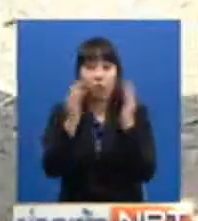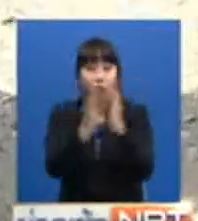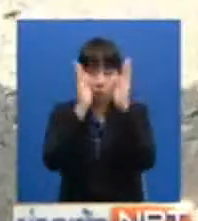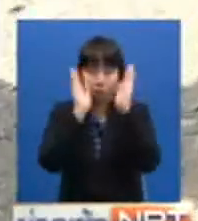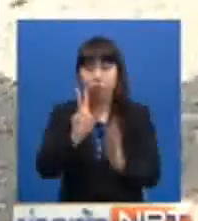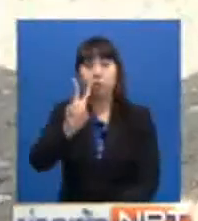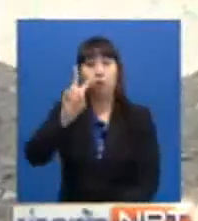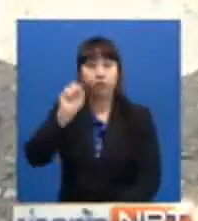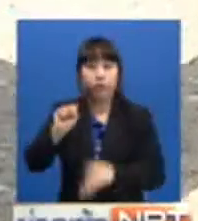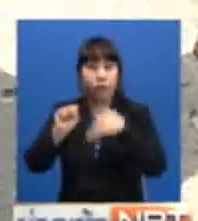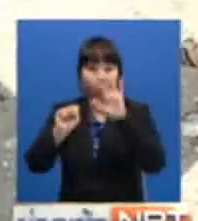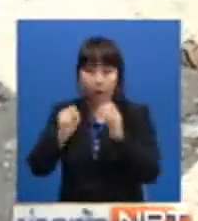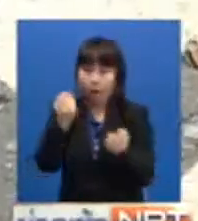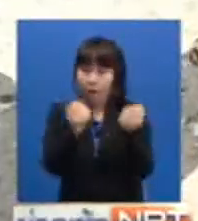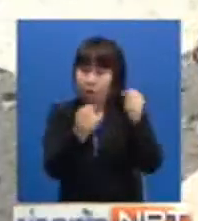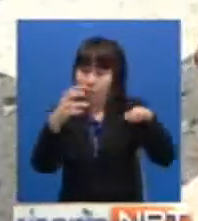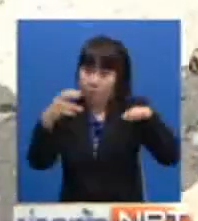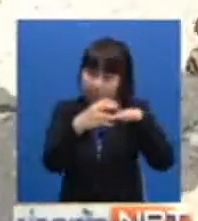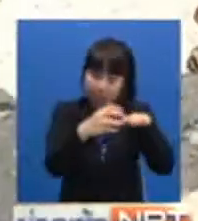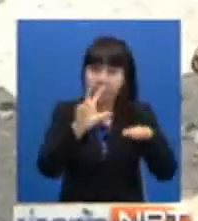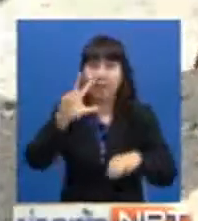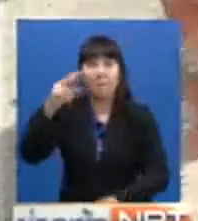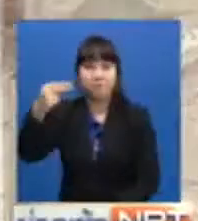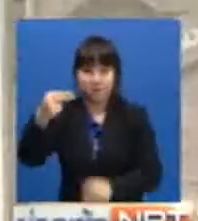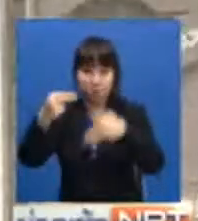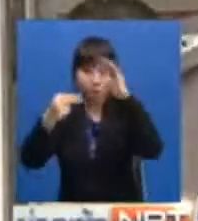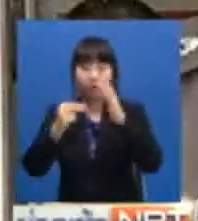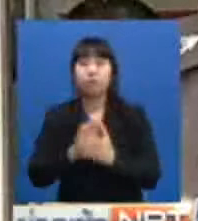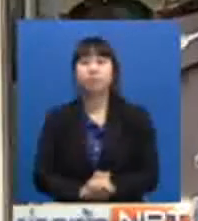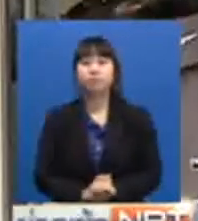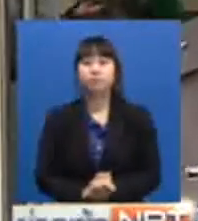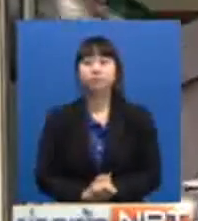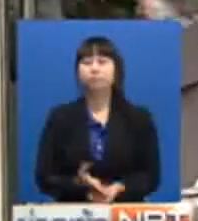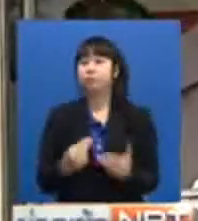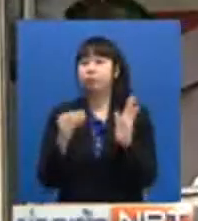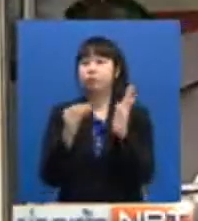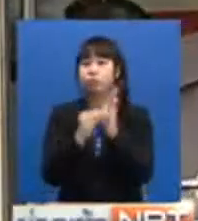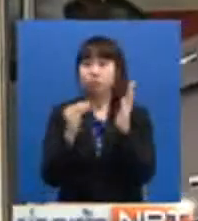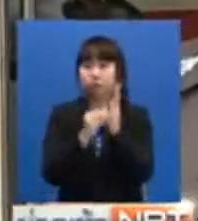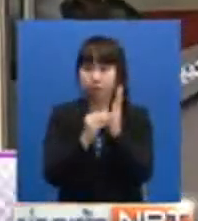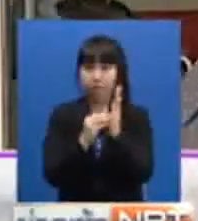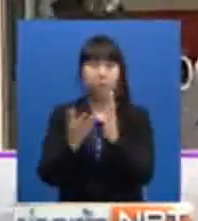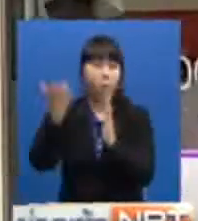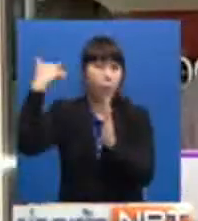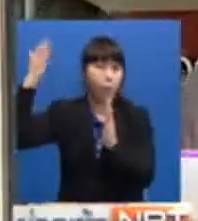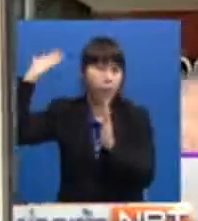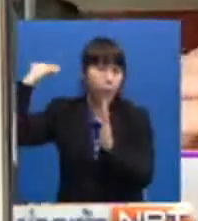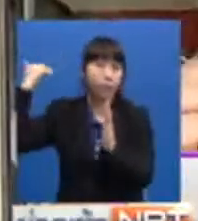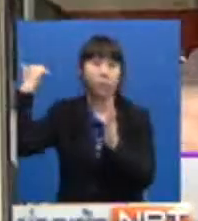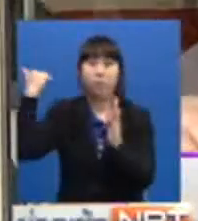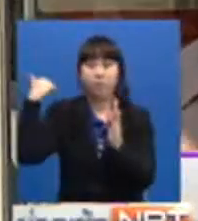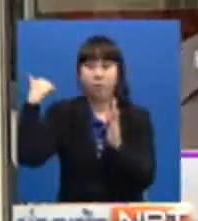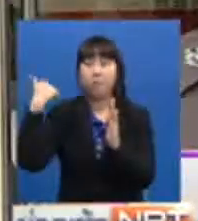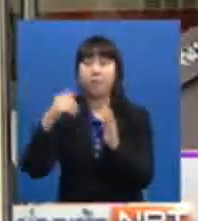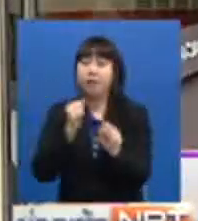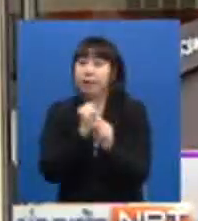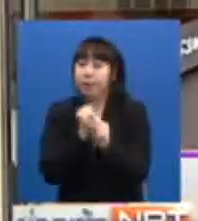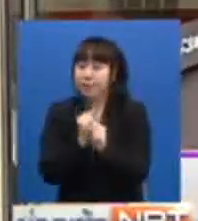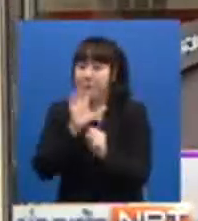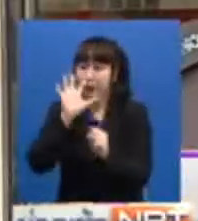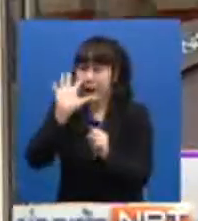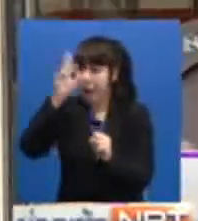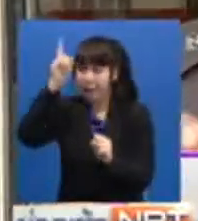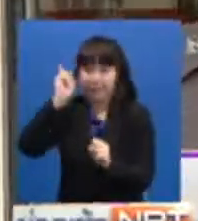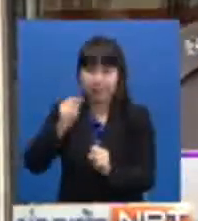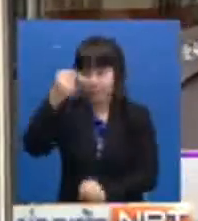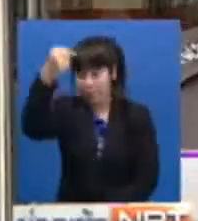ายและถูกล็อกล้อมากถึง 30,000 ราย สำหรับกรุงเทพมหานครเนี่ยเนื่องจากที่ผ่านมาเนี่ยพอเราปฏิบัติการ5จริงเนี่ยเรา